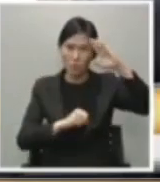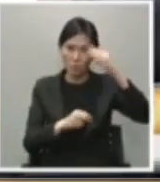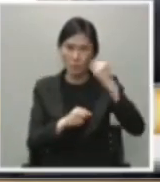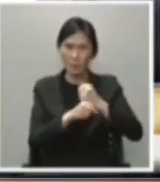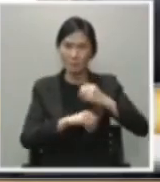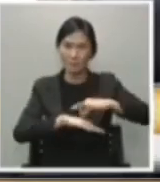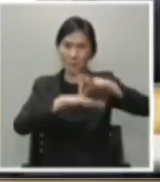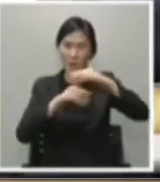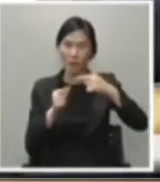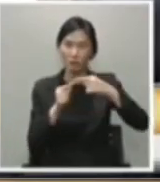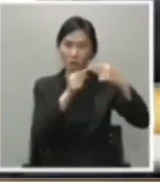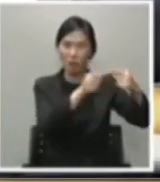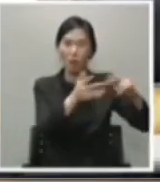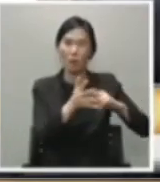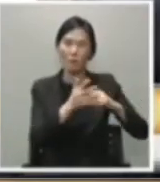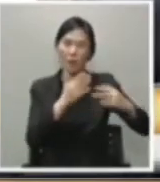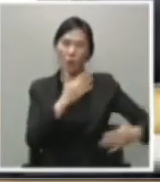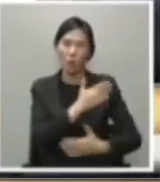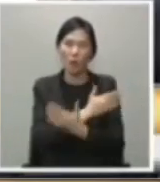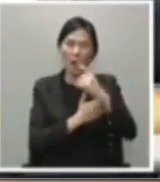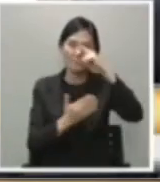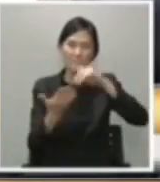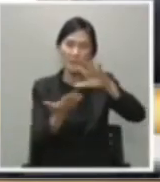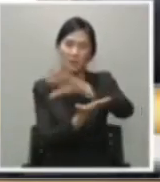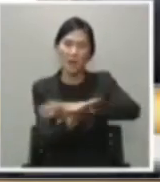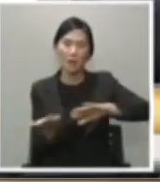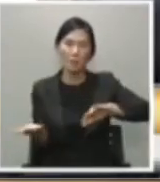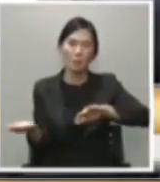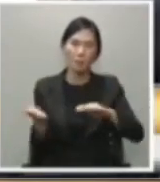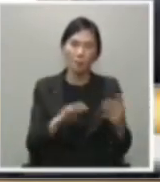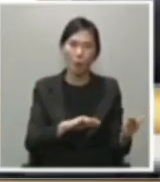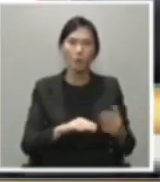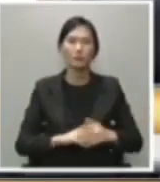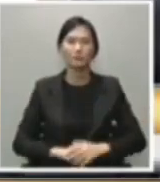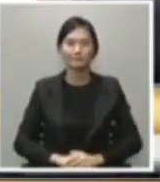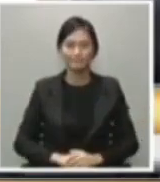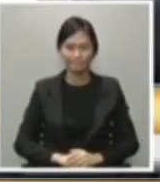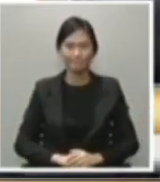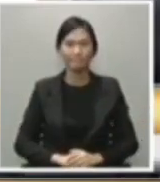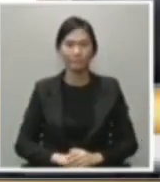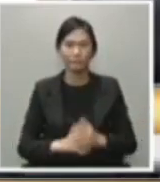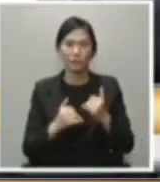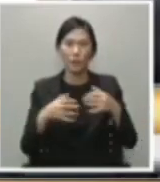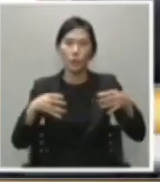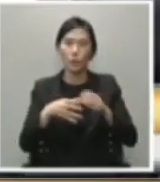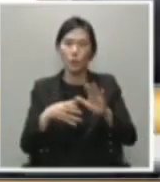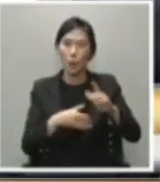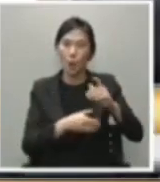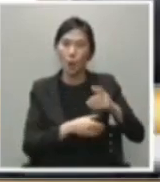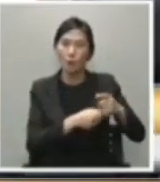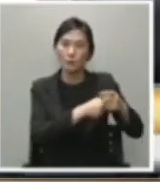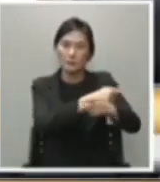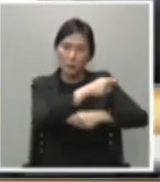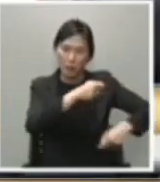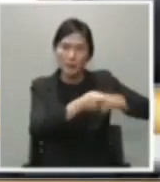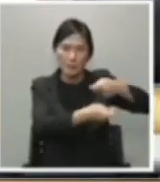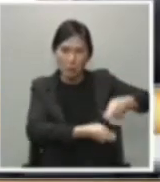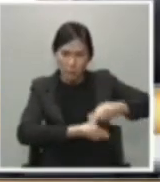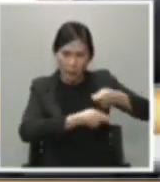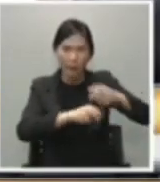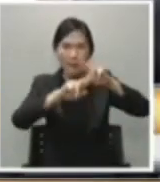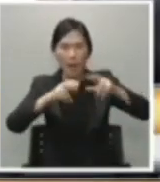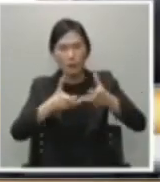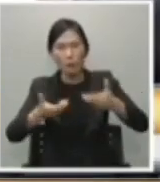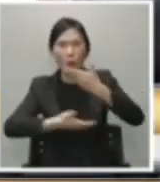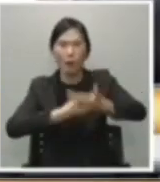ะเกิดความเสียหายอย่างร้ายแรงต่อประเทศชาติชาวไร่ชาวนาชาวสวนเกษตรกรร้านค้าปลีกค้า